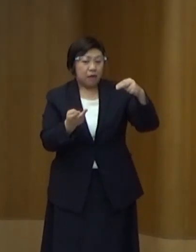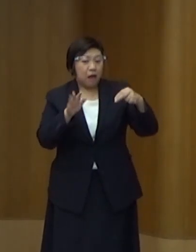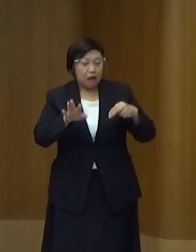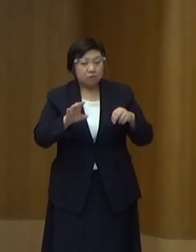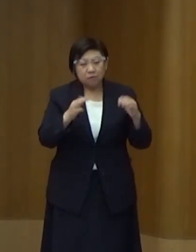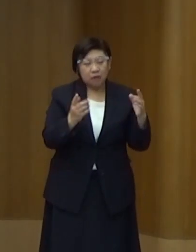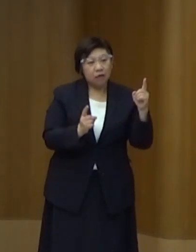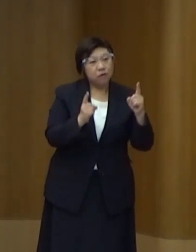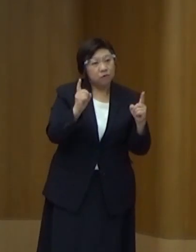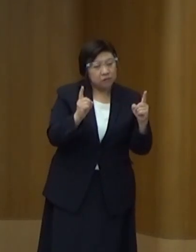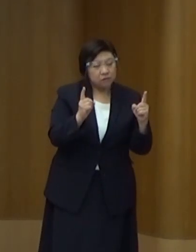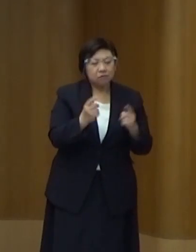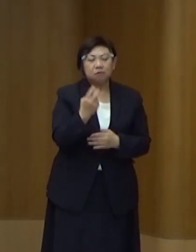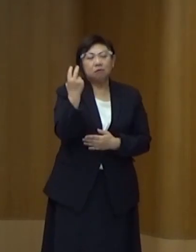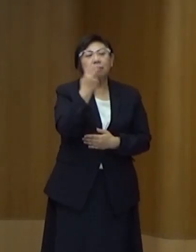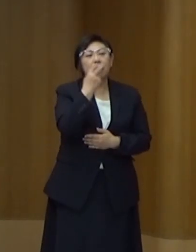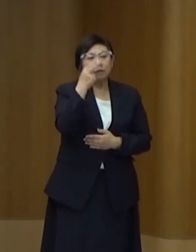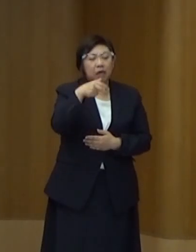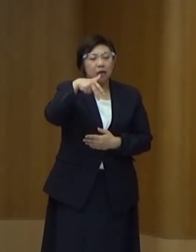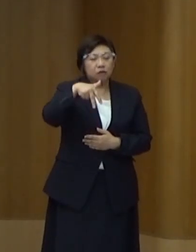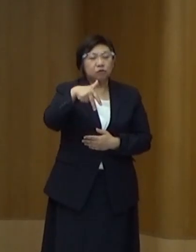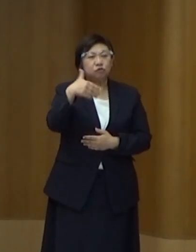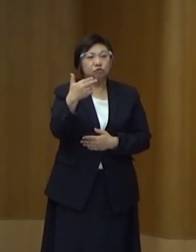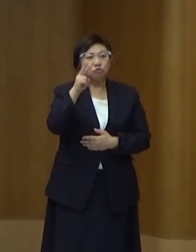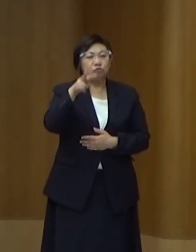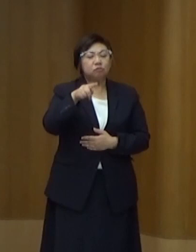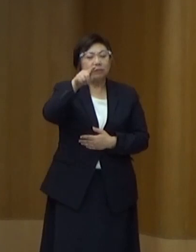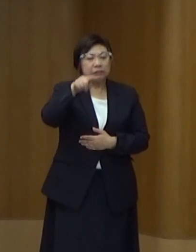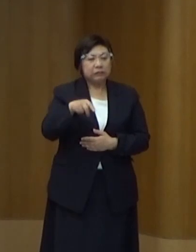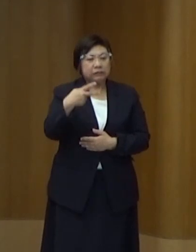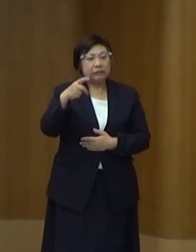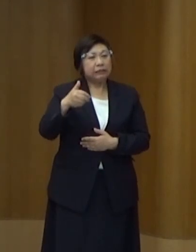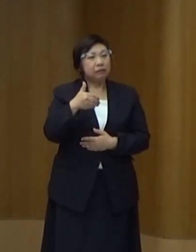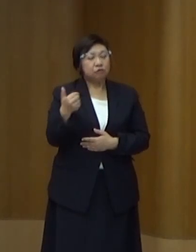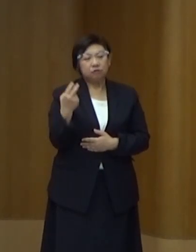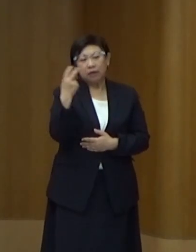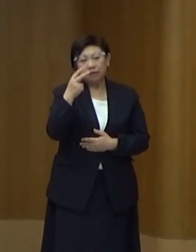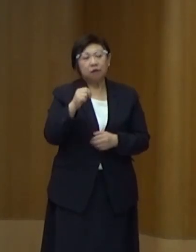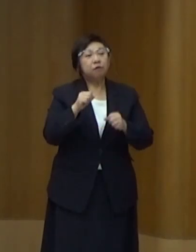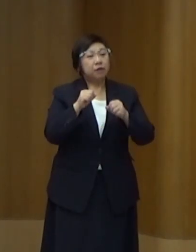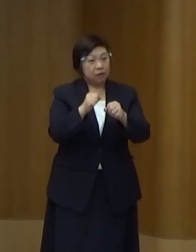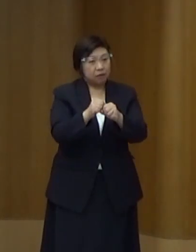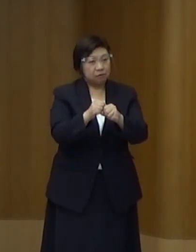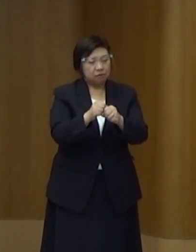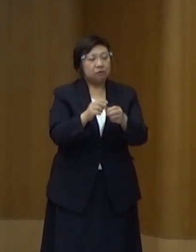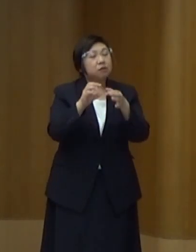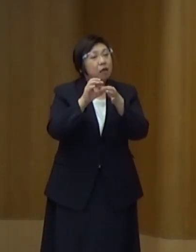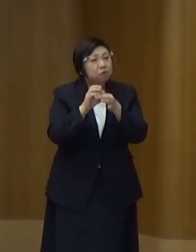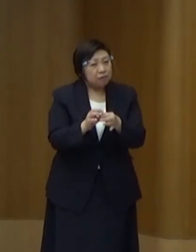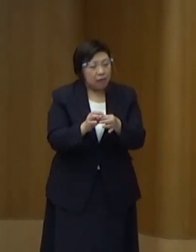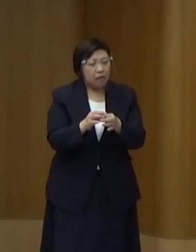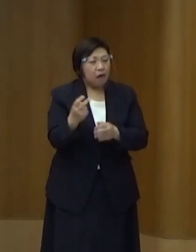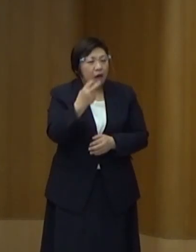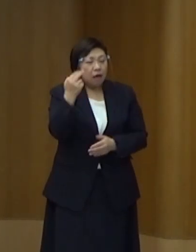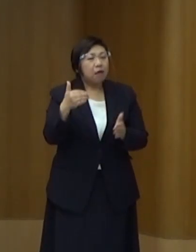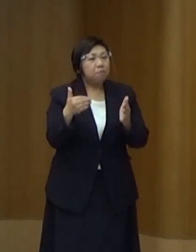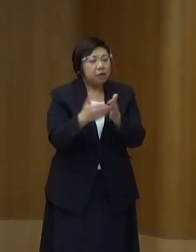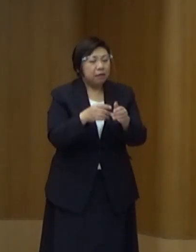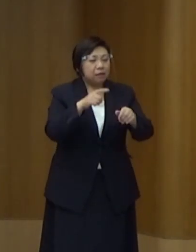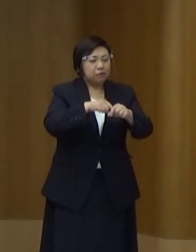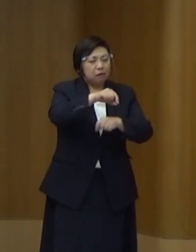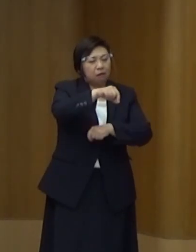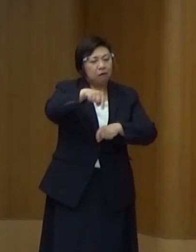でスクリーニング検査というものを行っています。そういったことがあるので時間的なズレもあるんですけれ